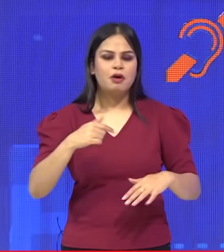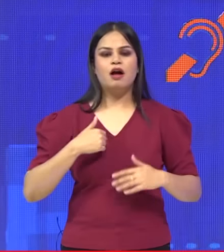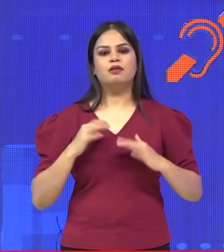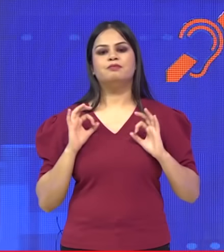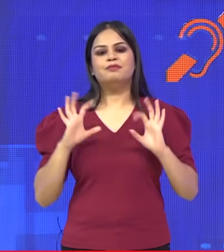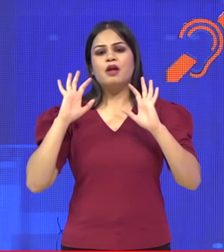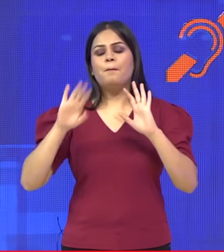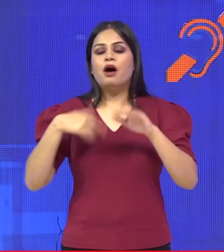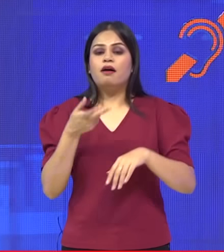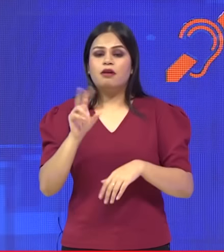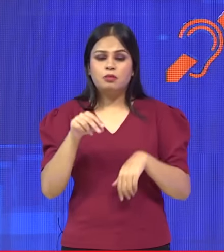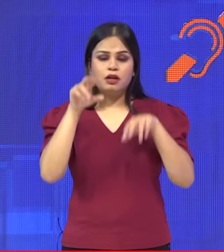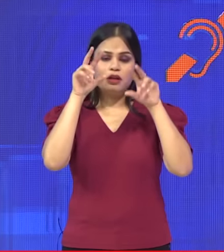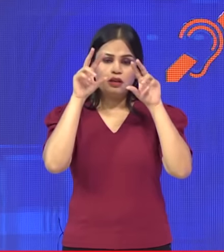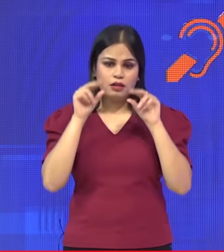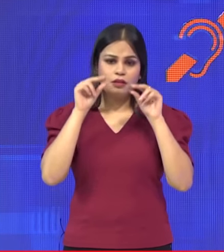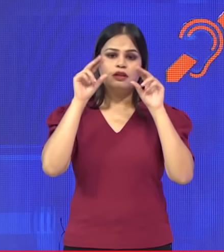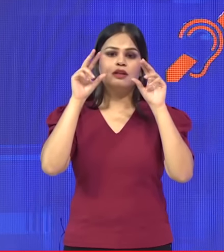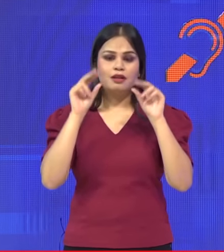आई है